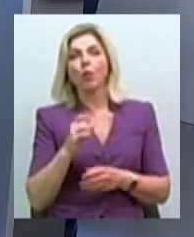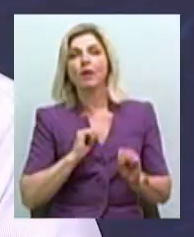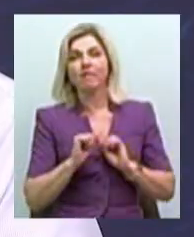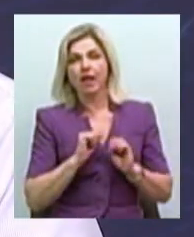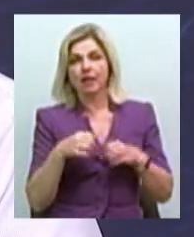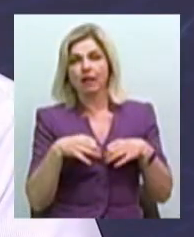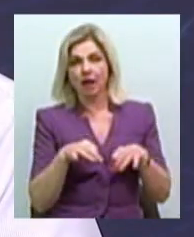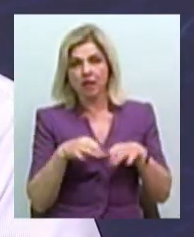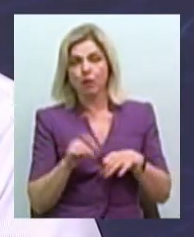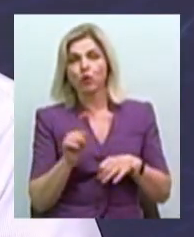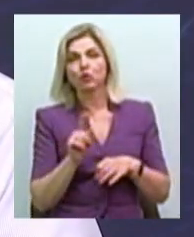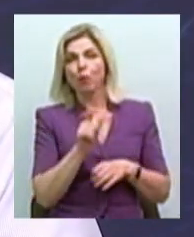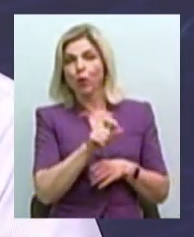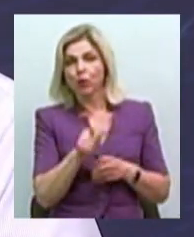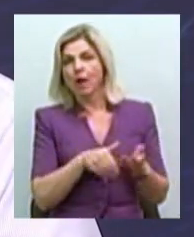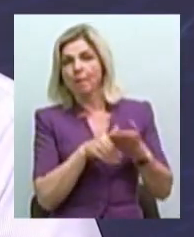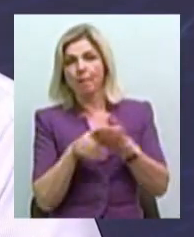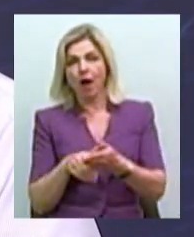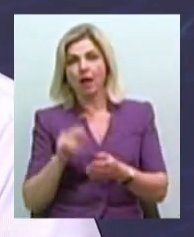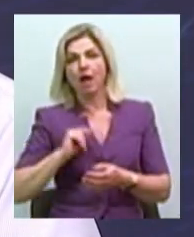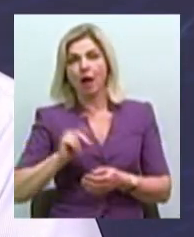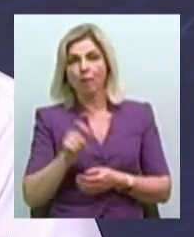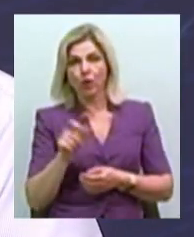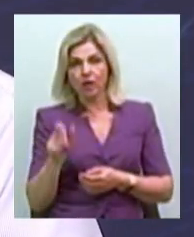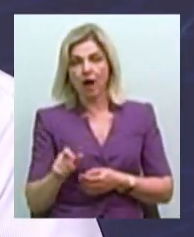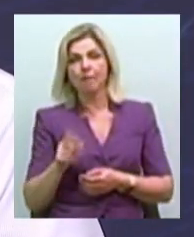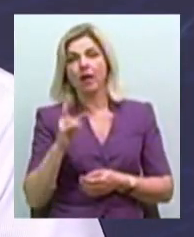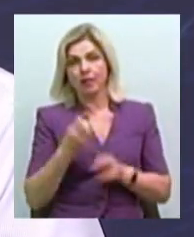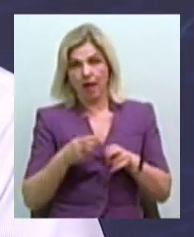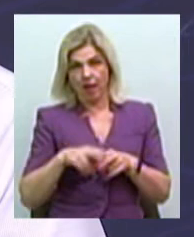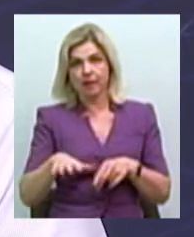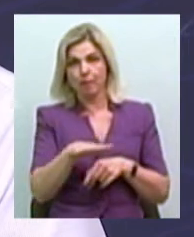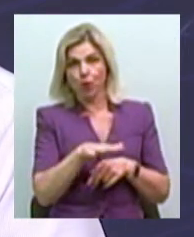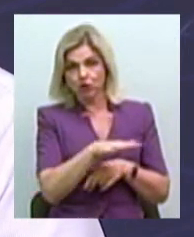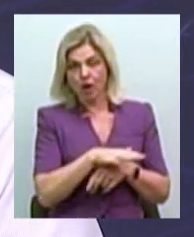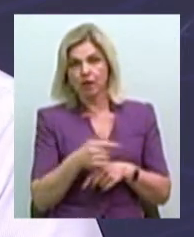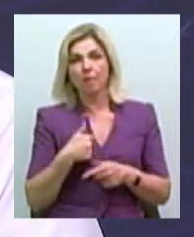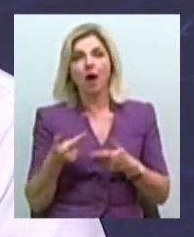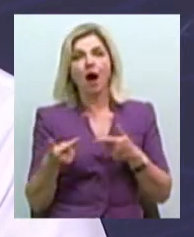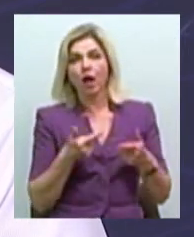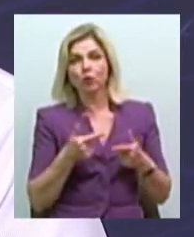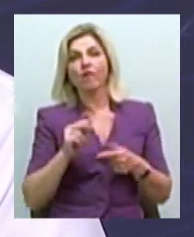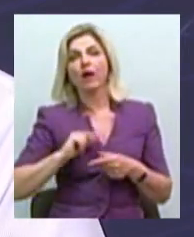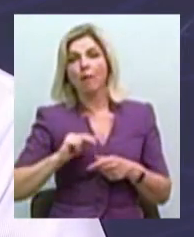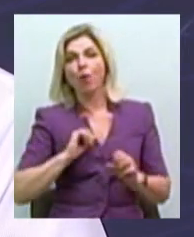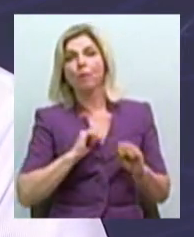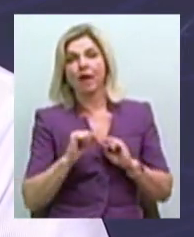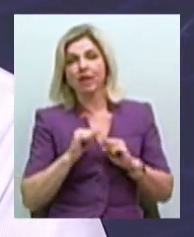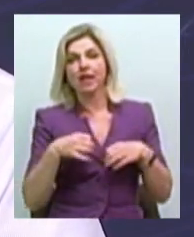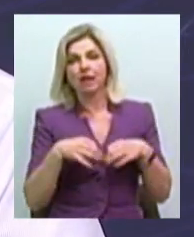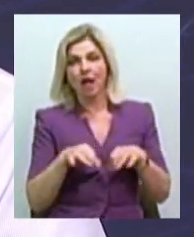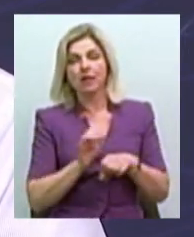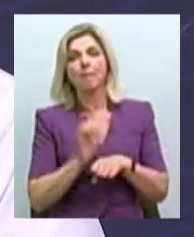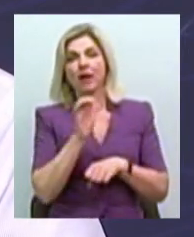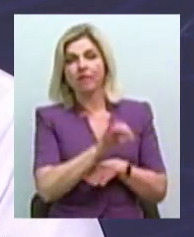помогали работникам Укртрансбезопасности работать на этих площадках. Поэтому мы готовы даже работников управления транспорта направлять на эти площадки, чтобы